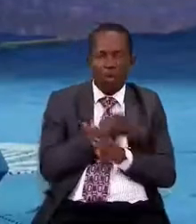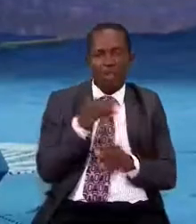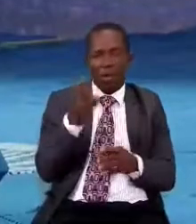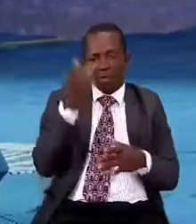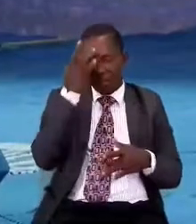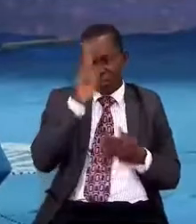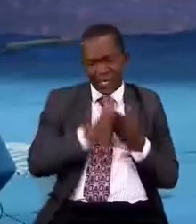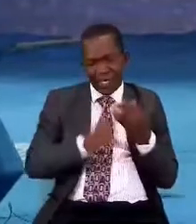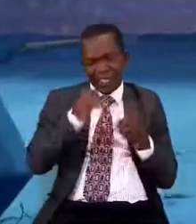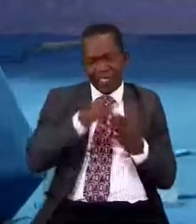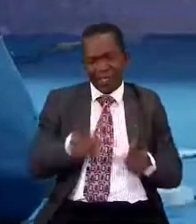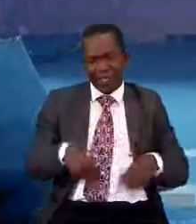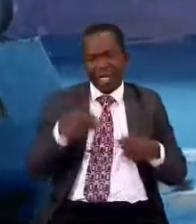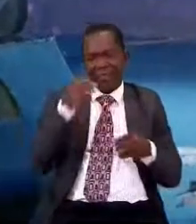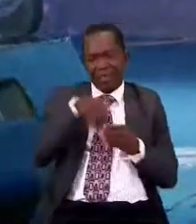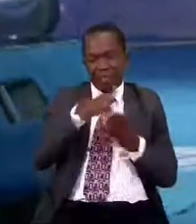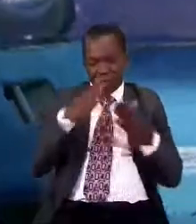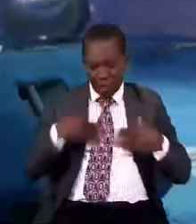votre cerveau.